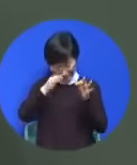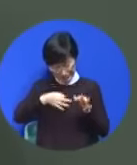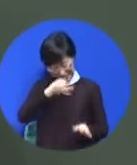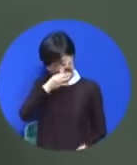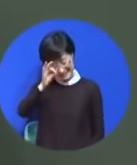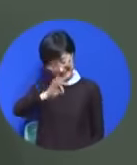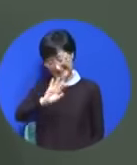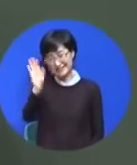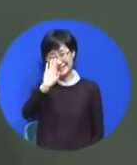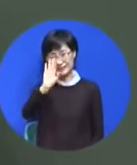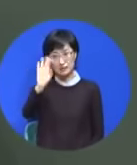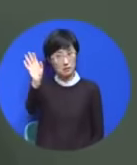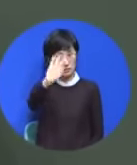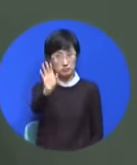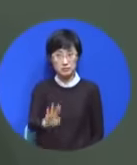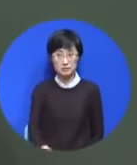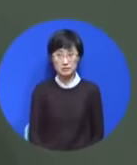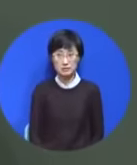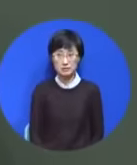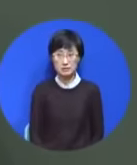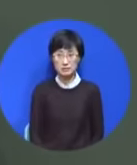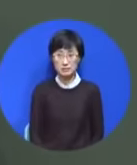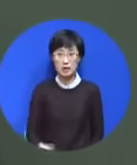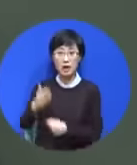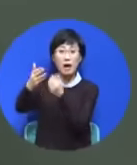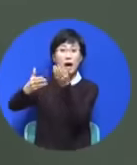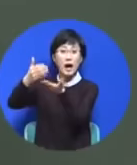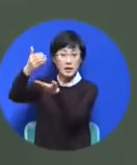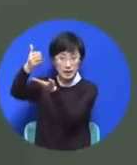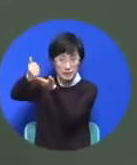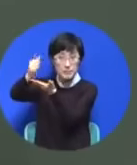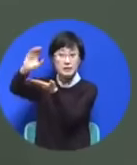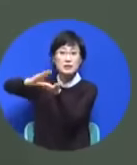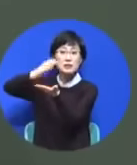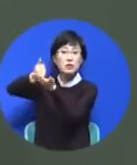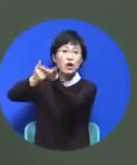하나님이 그리스도께서 여러분과 함께 하시겠다